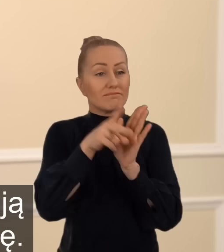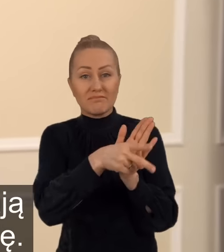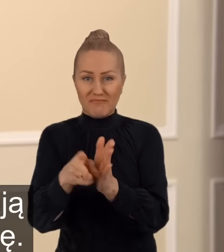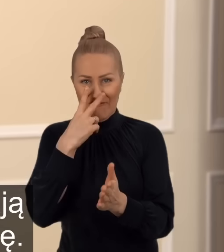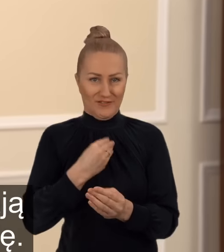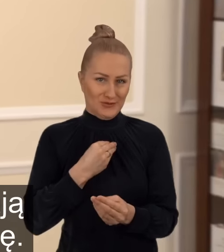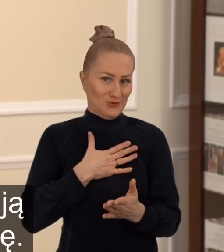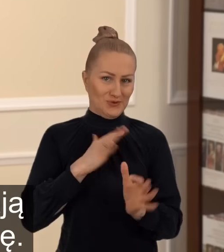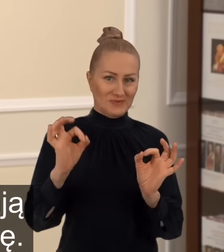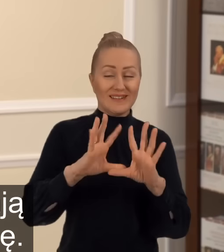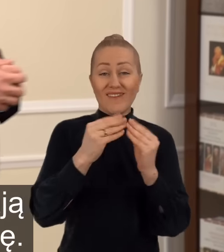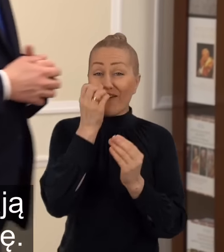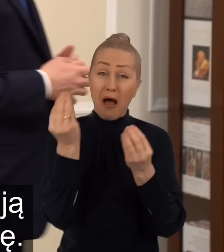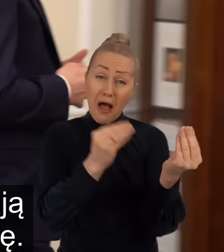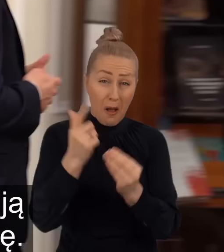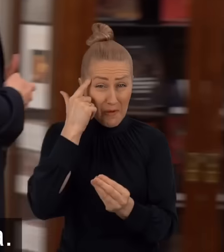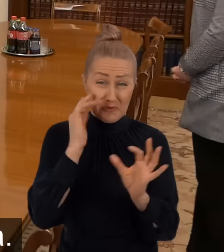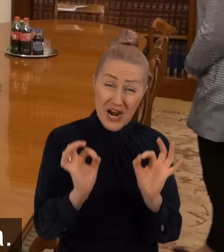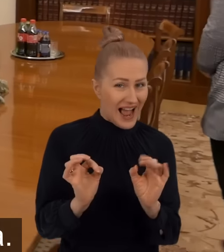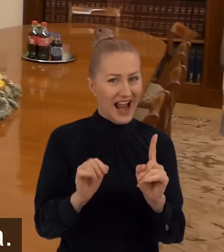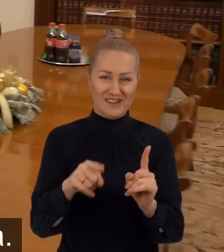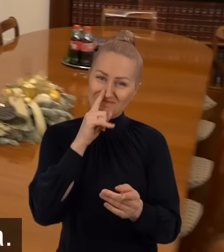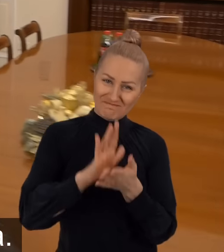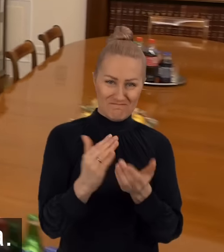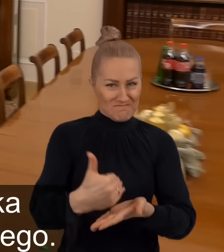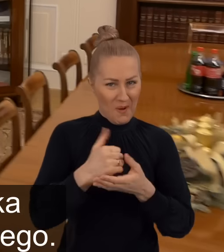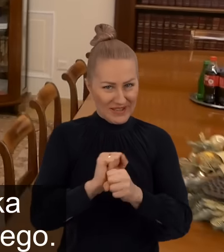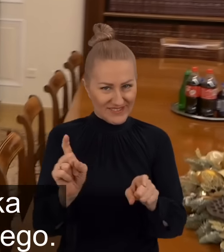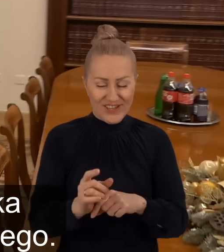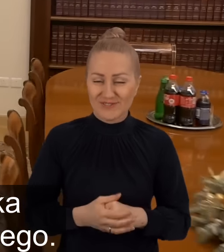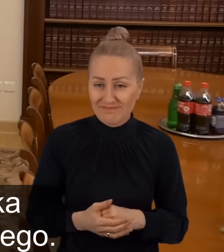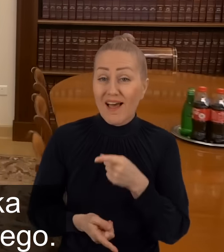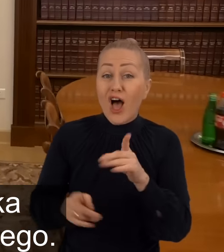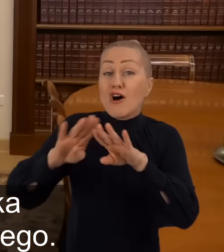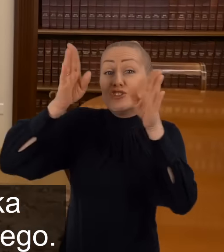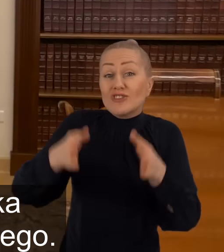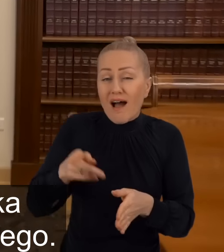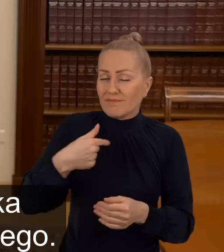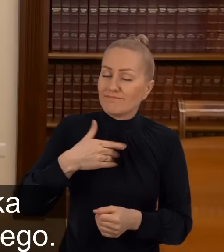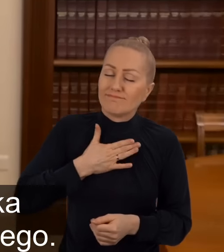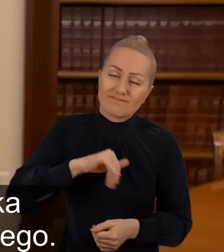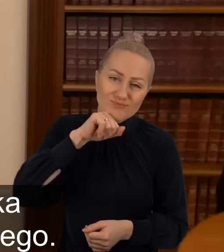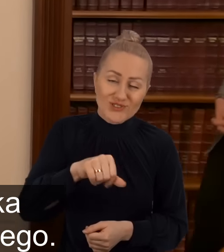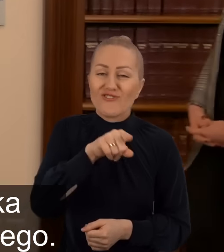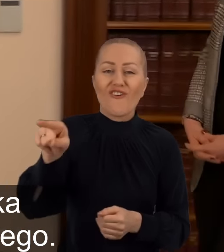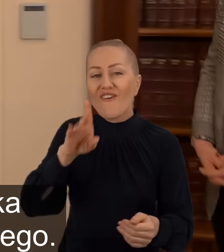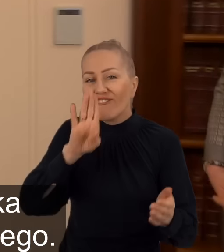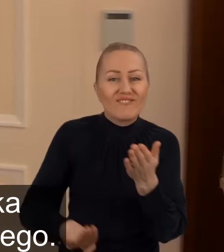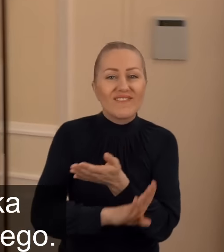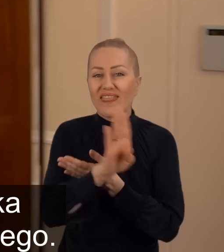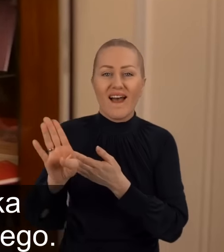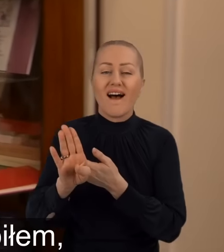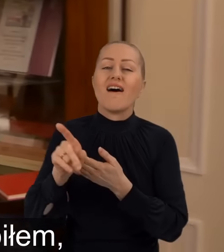więc te stroiki kwietne, one mają swoją bardzo konkretną funkcję. To jest moja ukochana szafka. Przyznam szczerze, bo to jest taka wystawka wydawnictwa